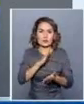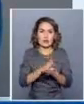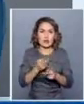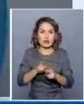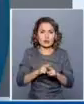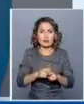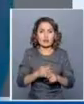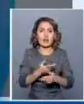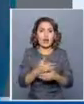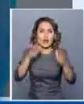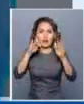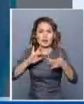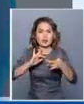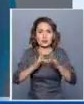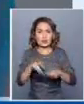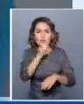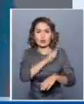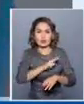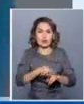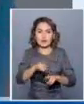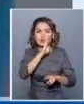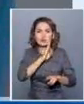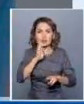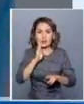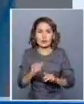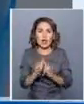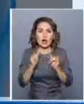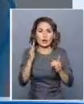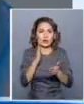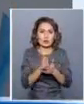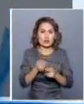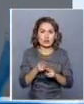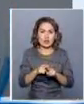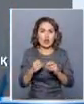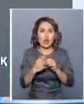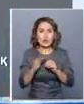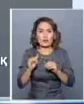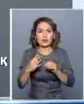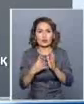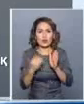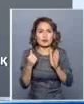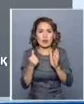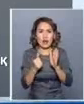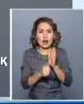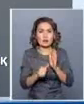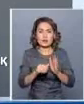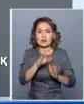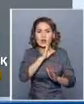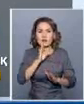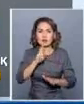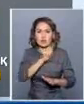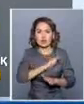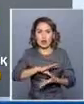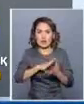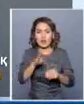байланыс саласында 6108, кәсіби ғылыми-техникалық қызмет көрсету саласында 15960 әйел тер төгіп жүр. Ал